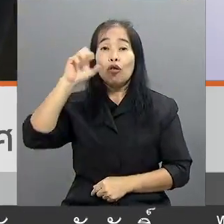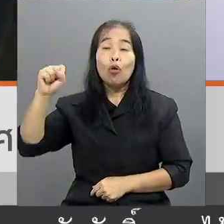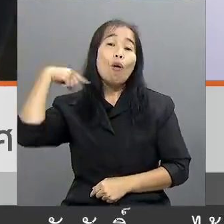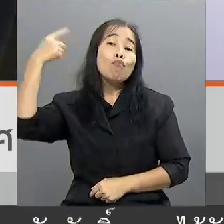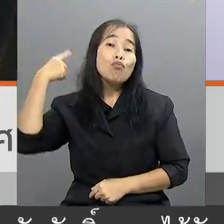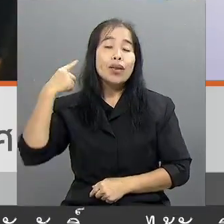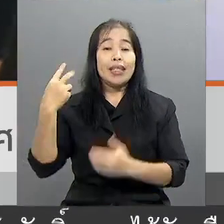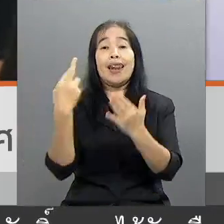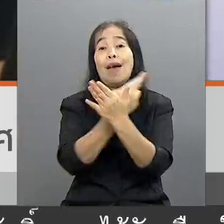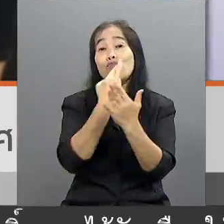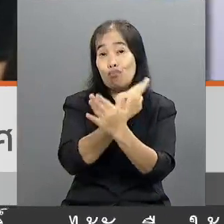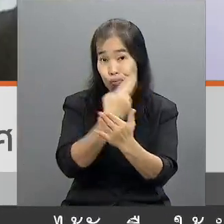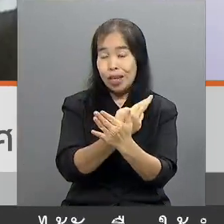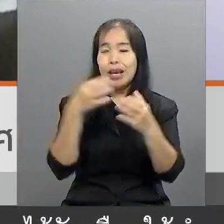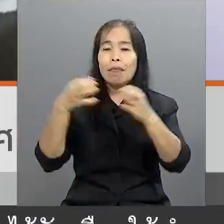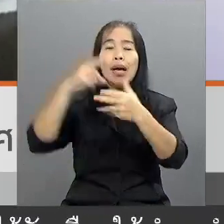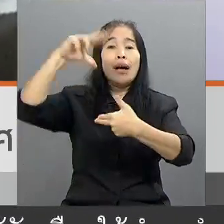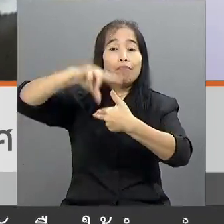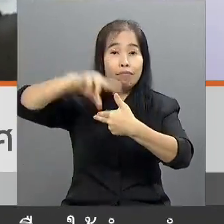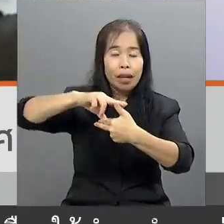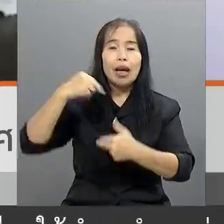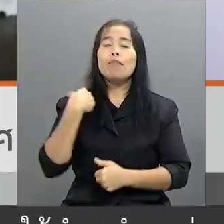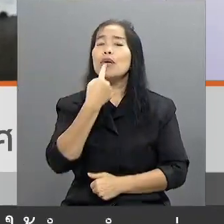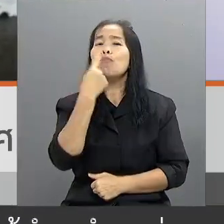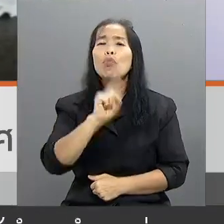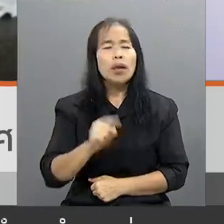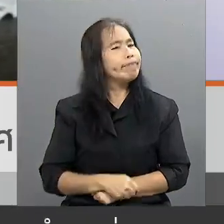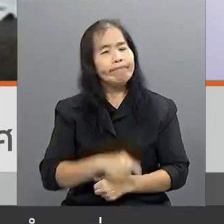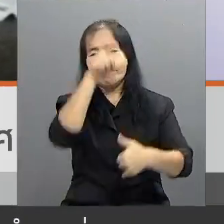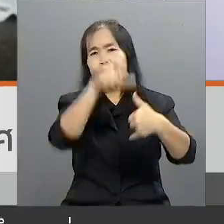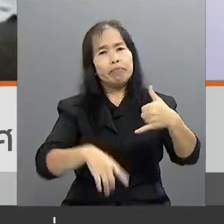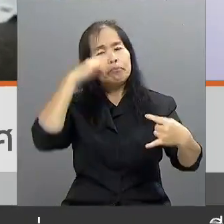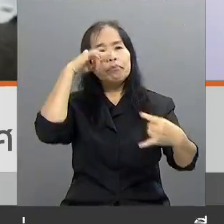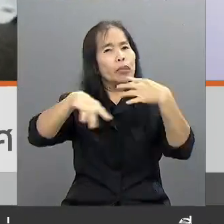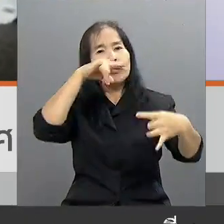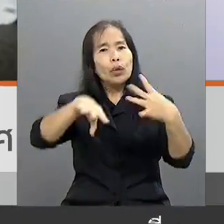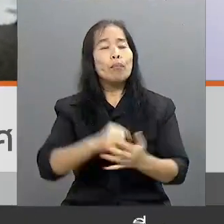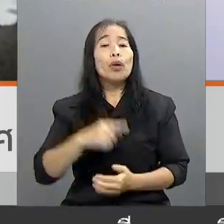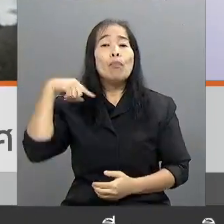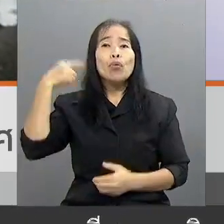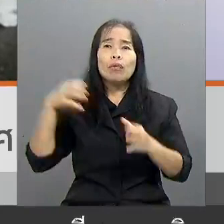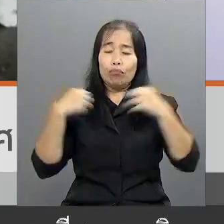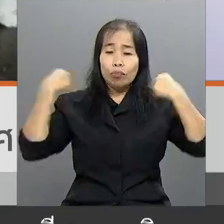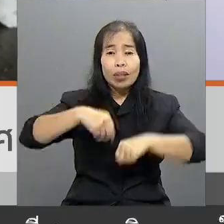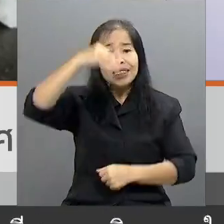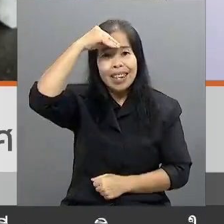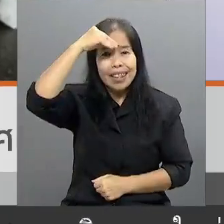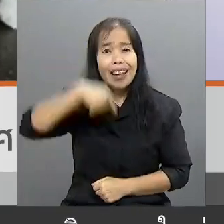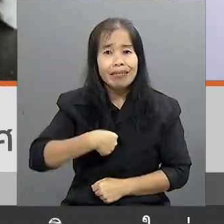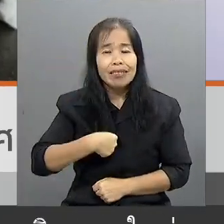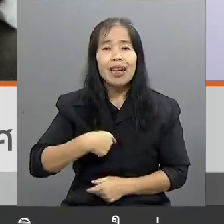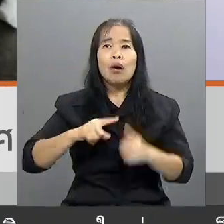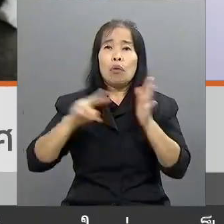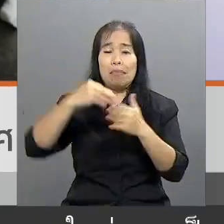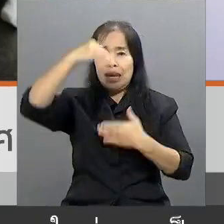พลังประชารัฐได้โพสต์ข้อความระบุถึงความไม่เหมาะสมที่ผู้ชุมนุมหญิงคนนี้สวมชุดนักเรียนทั้งที่ไม่ใช่นัก